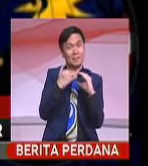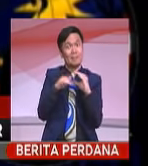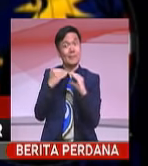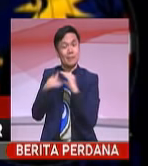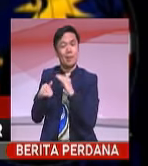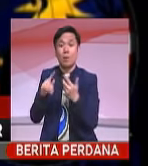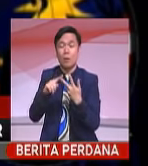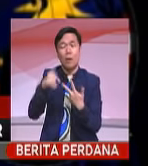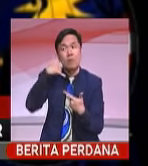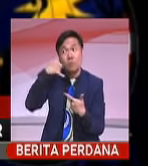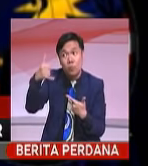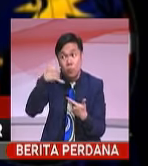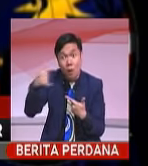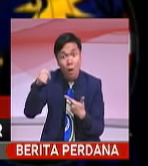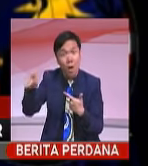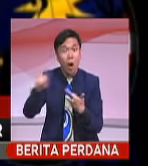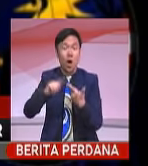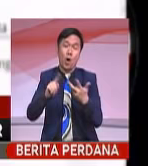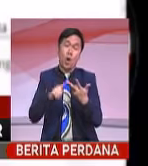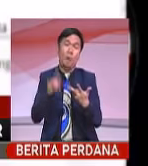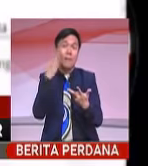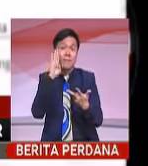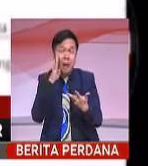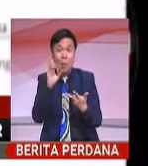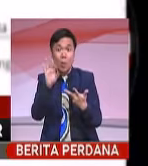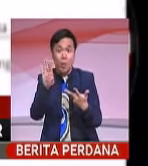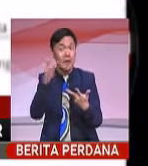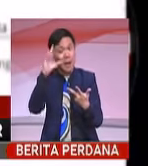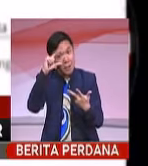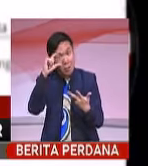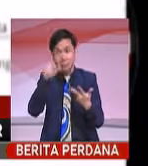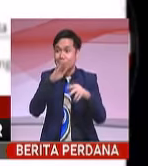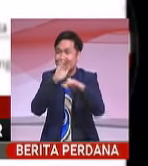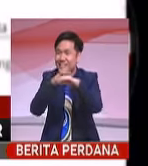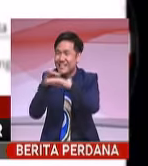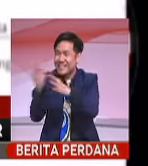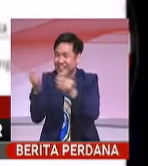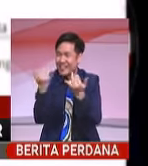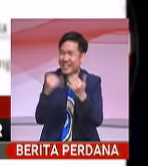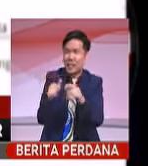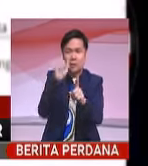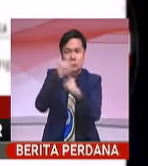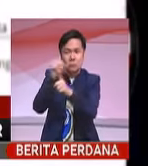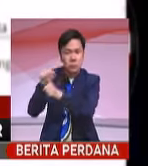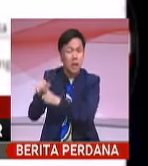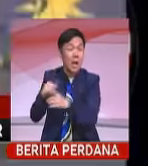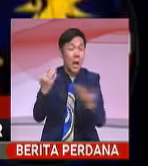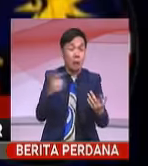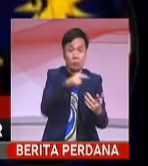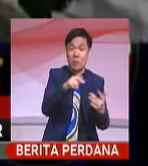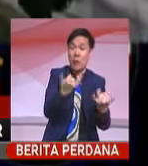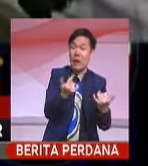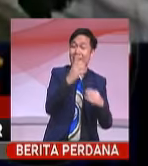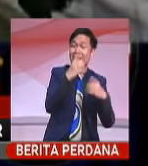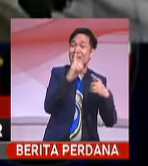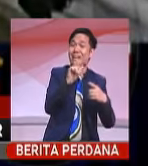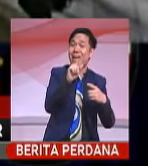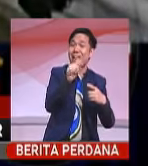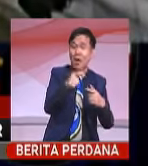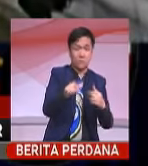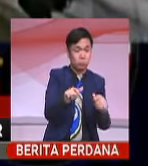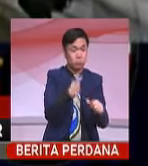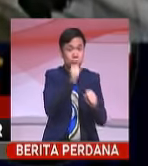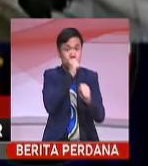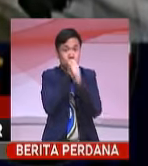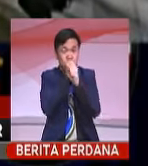panggilan telefon dan laman sosial sejak 2015 berikutan kebocoran data. Kumpulan itu mendakwa punca utama